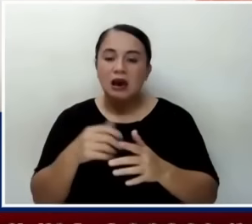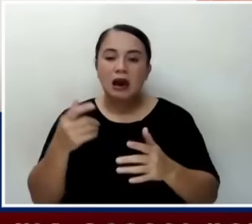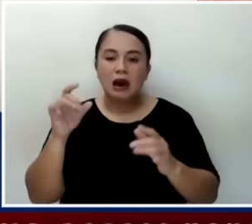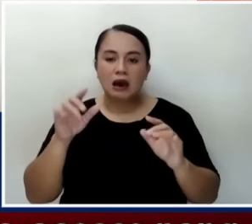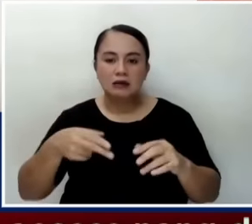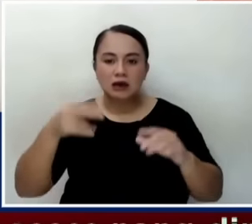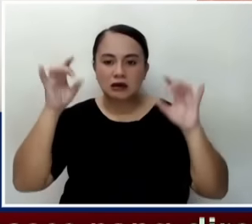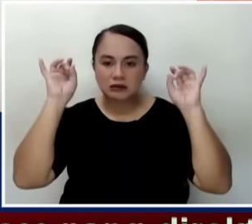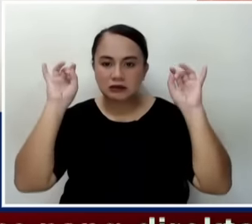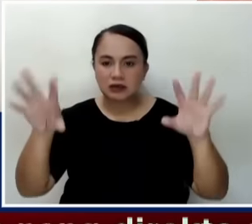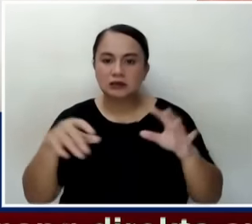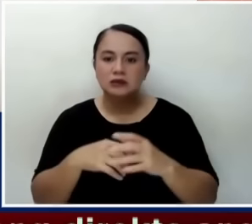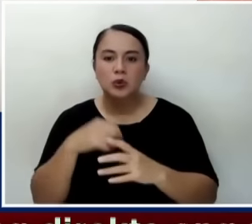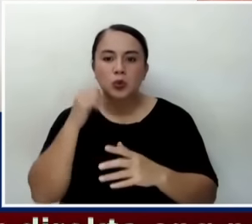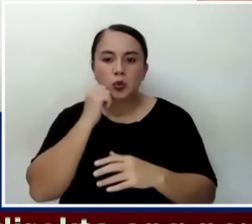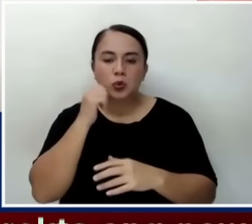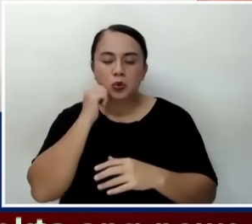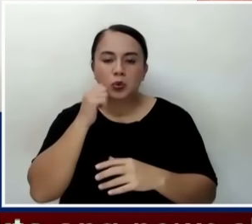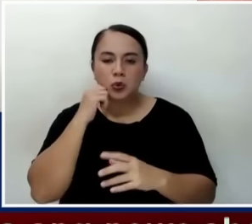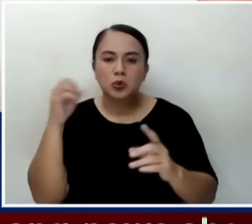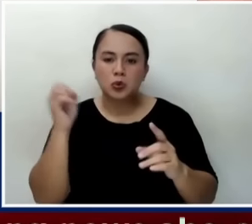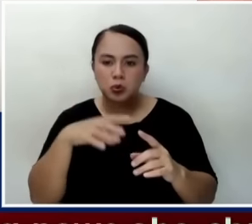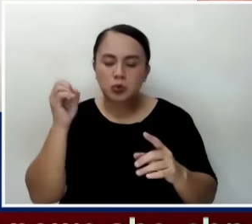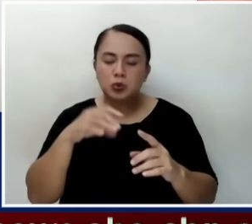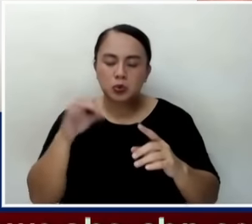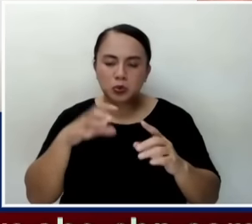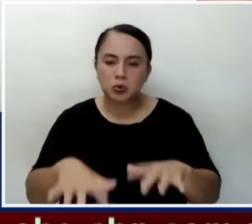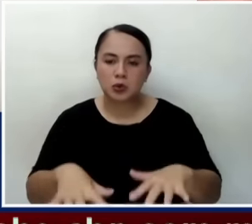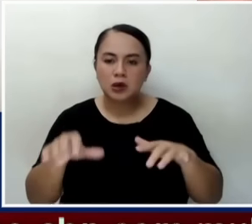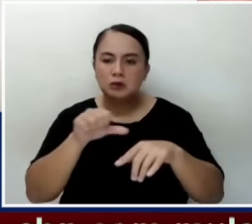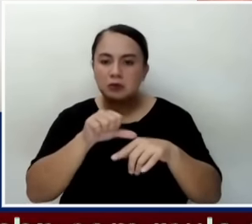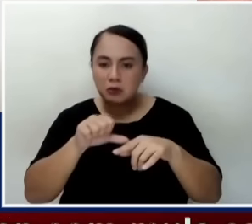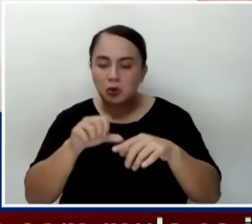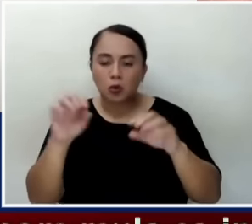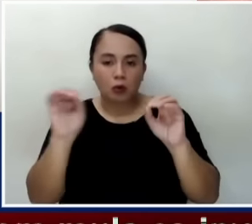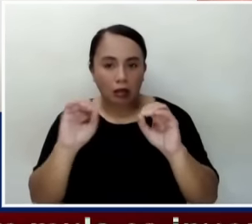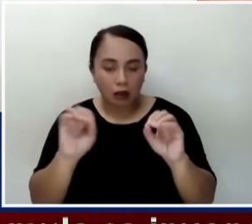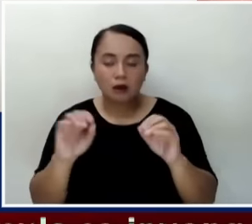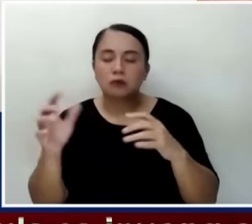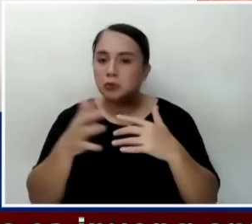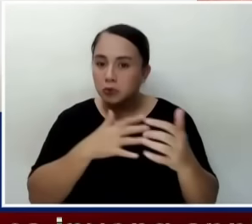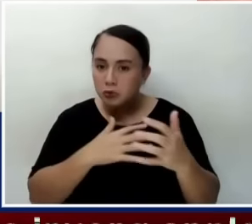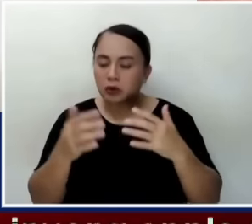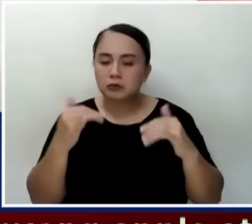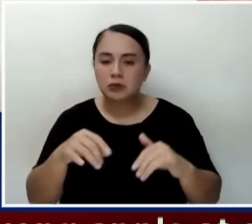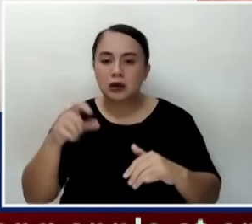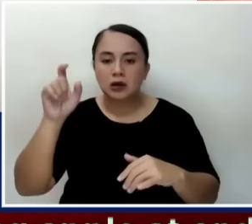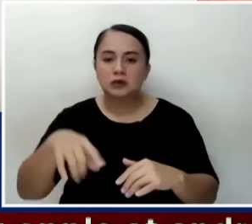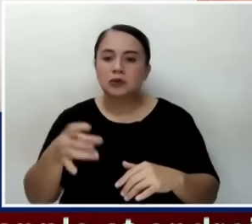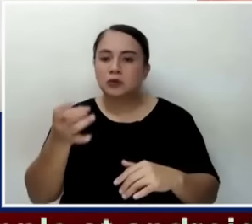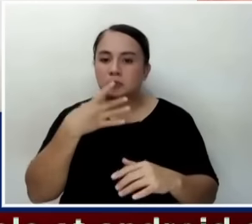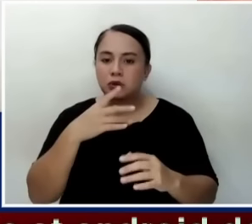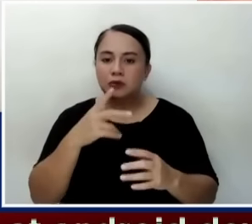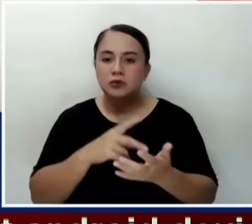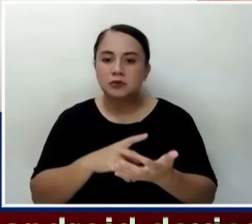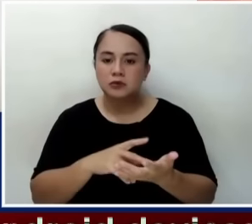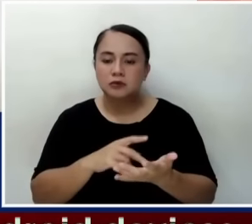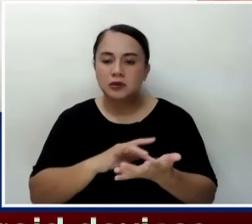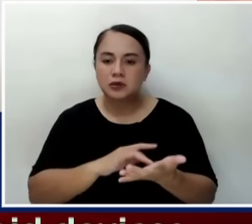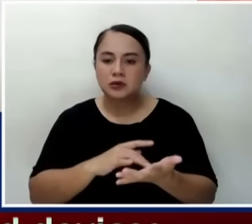maituturing ang palagi ang pagkaka-expose sa baha, may sugat man o wala. Ang dapat gawin dito, uminom ng 2 capsule kada